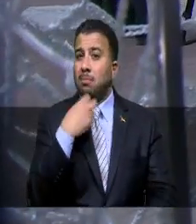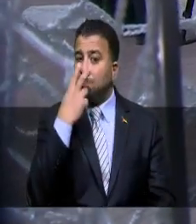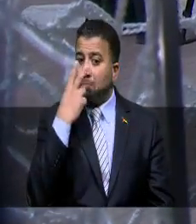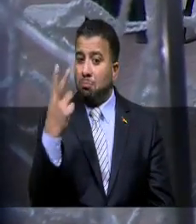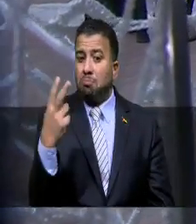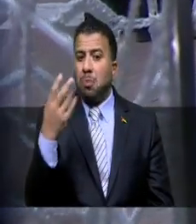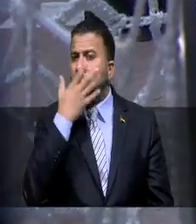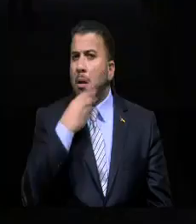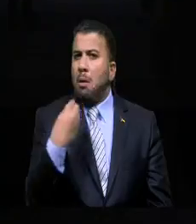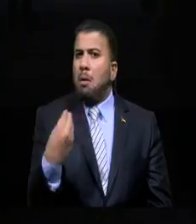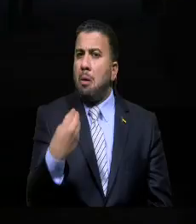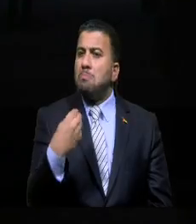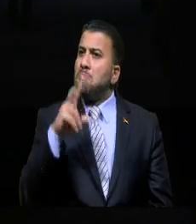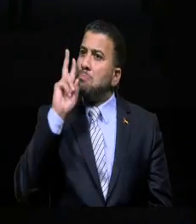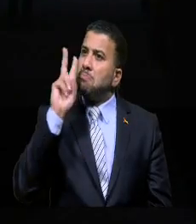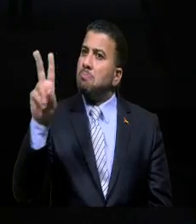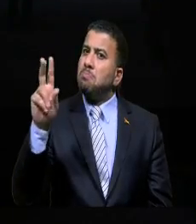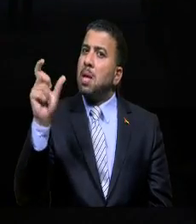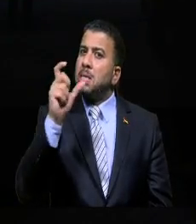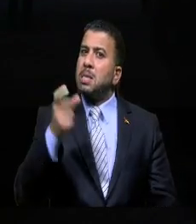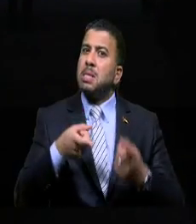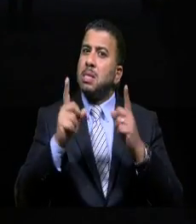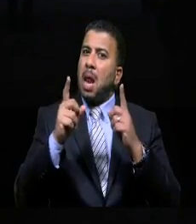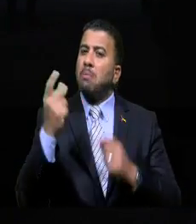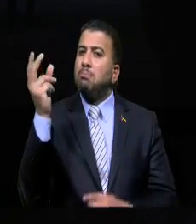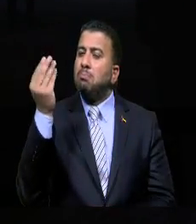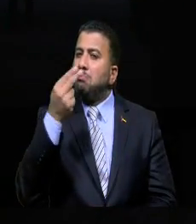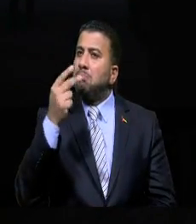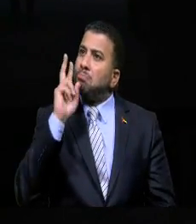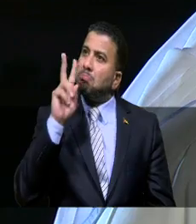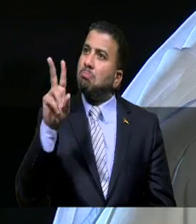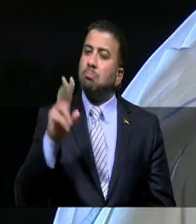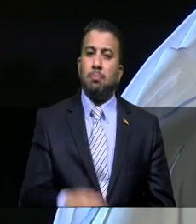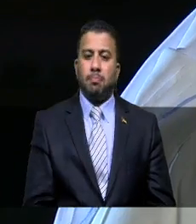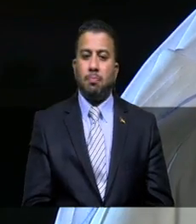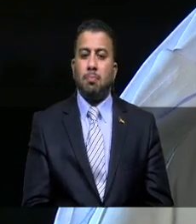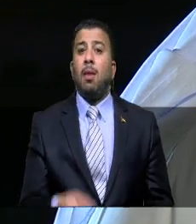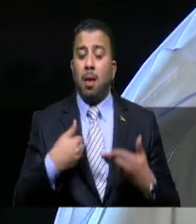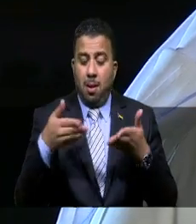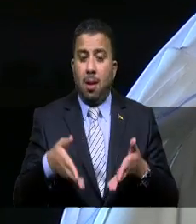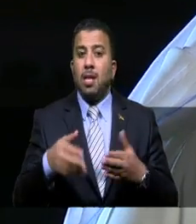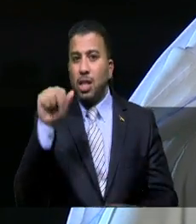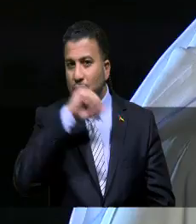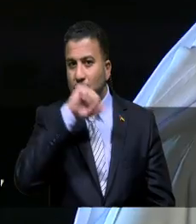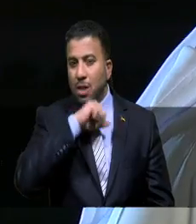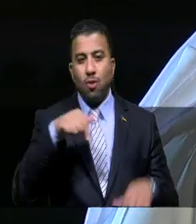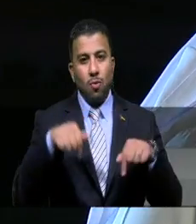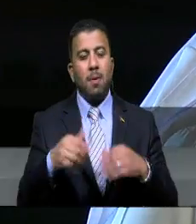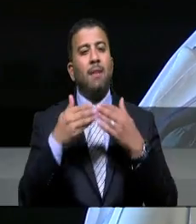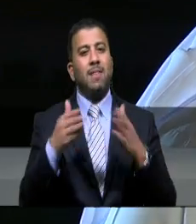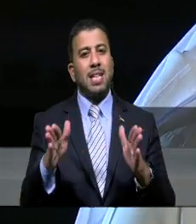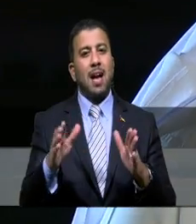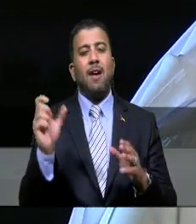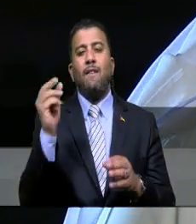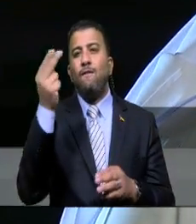العملين بإطلالة تعكس قيمة الفن الإسلامي. نحن في إمارة الشارقة اليوم مع افتتاح مهرجان